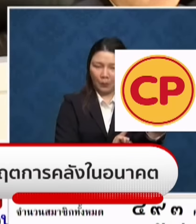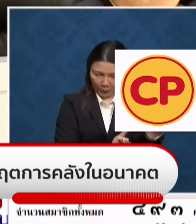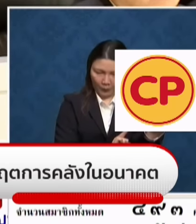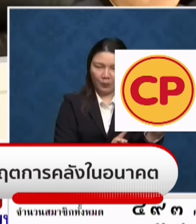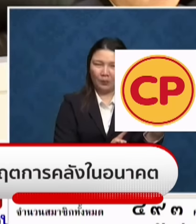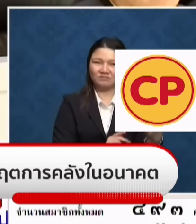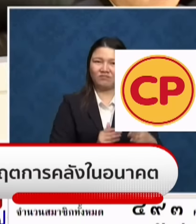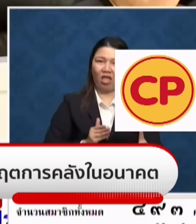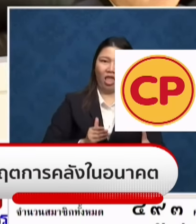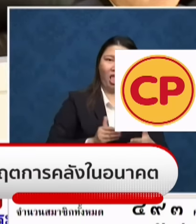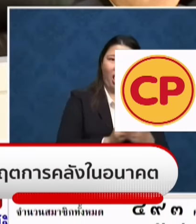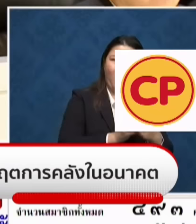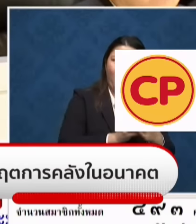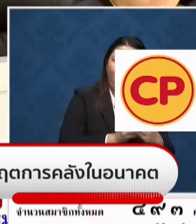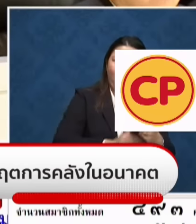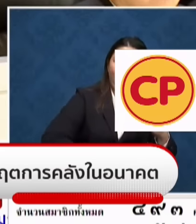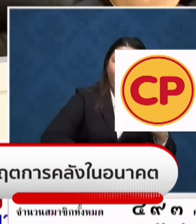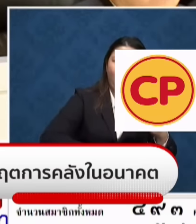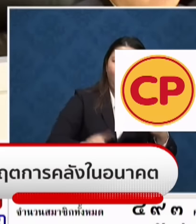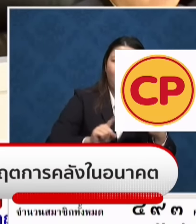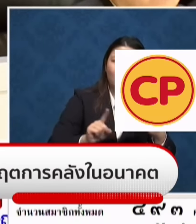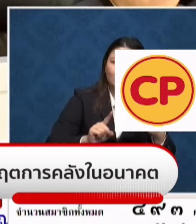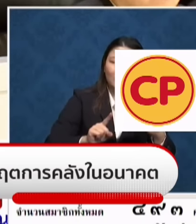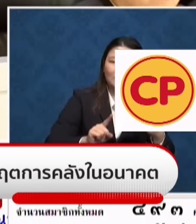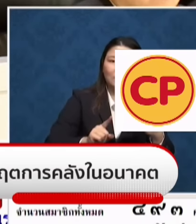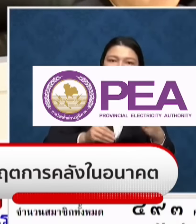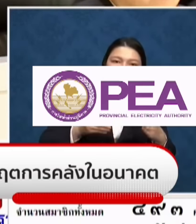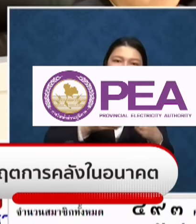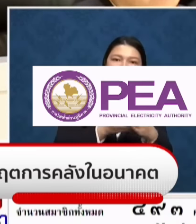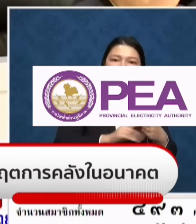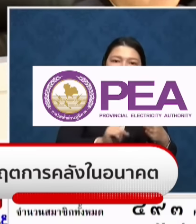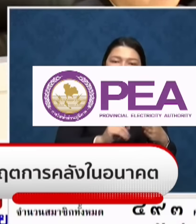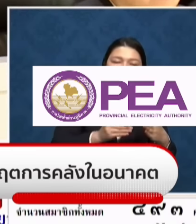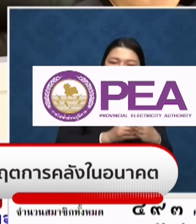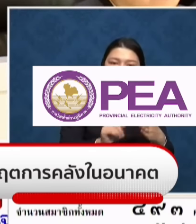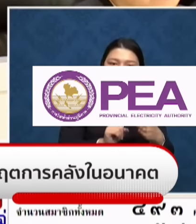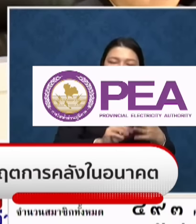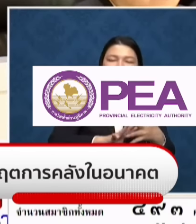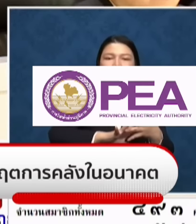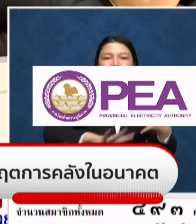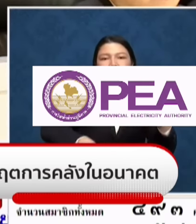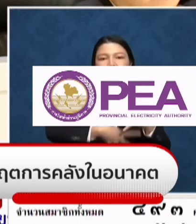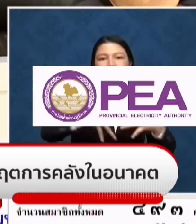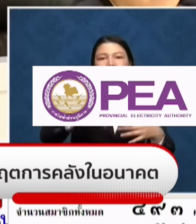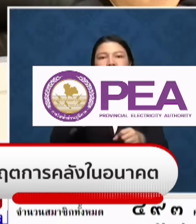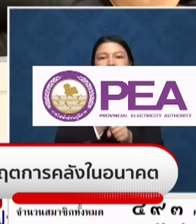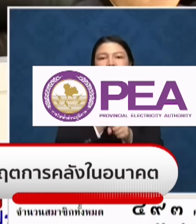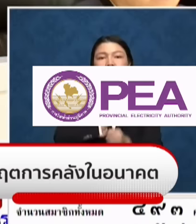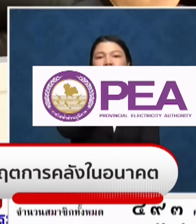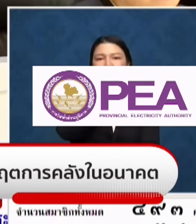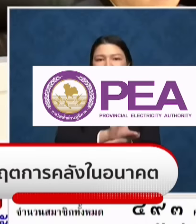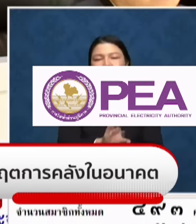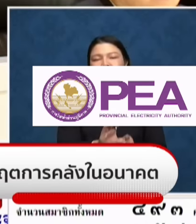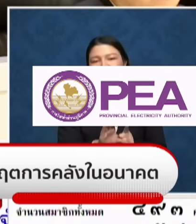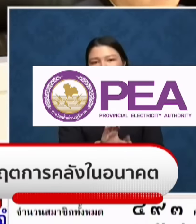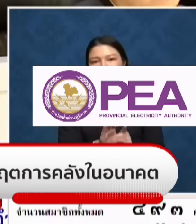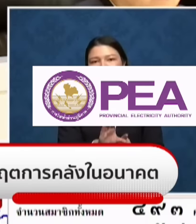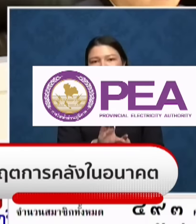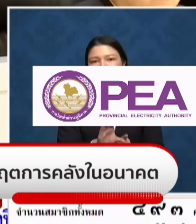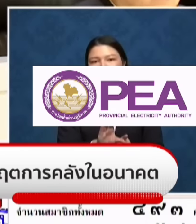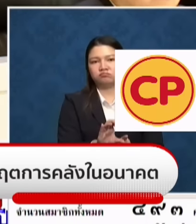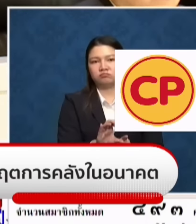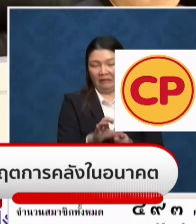ดักการจัดทำงบประมาณเป็นที่เรียบร้อยแล้วในขณะที่ภ